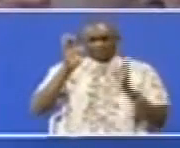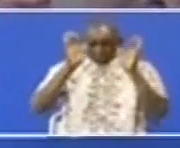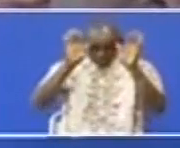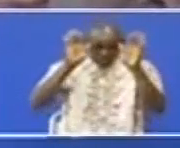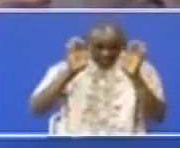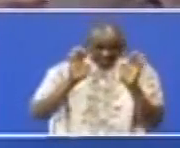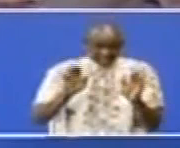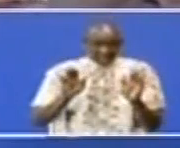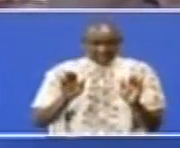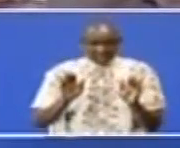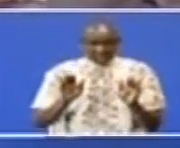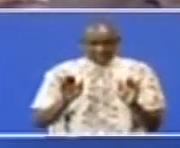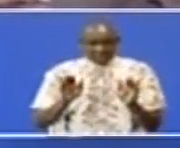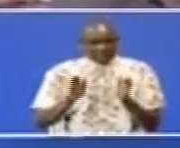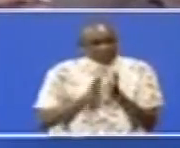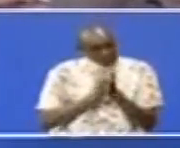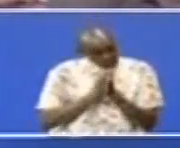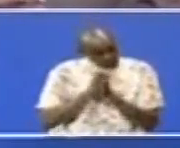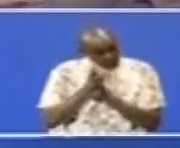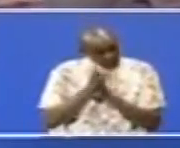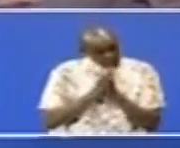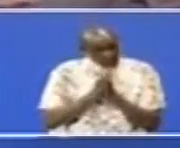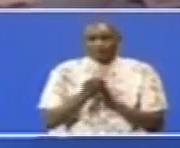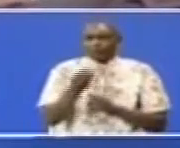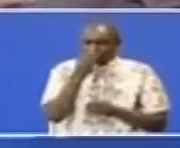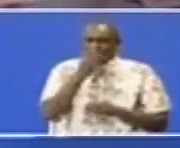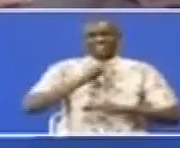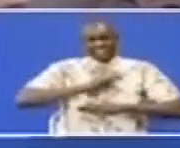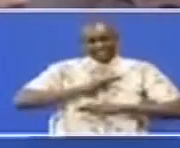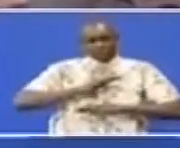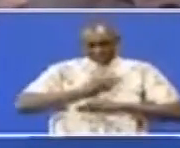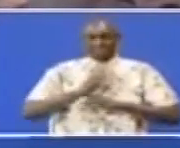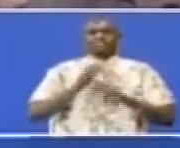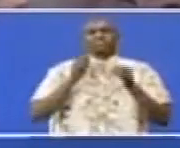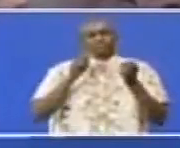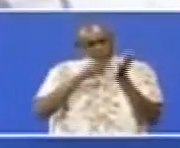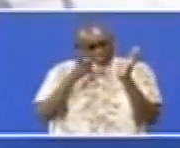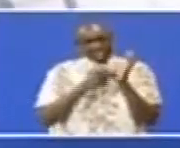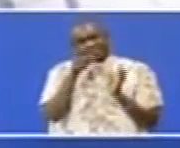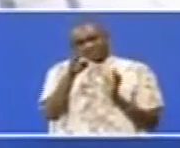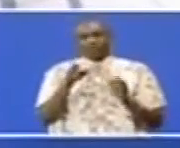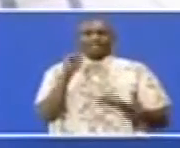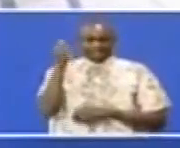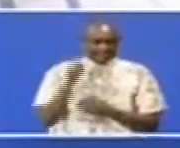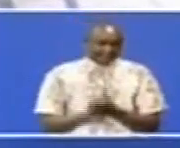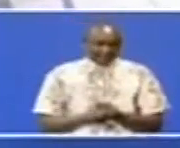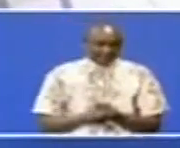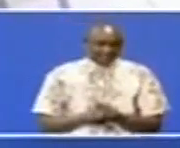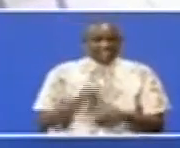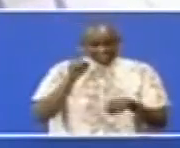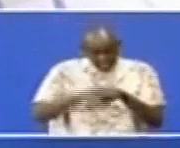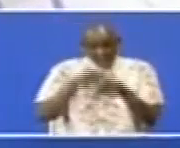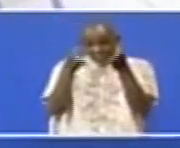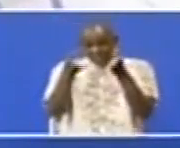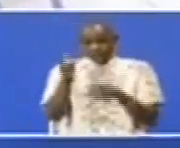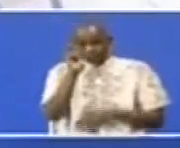fundamental and ambitious food security projects in our country. When you put aside